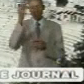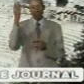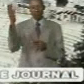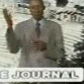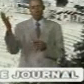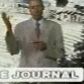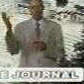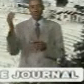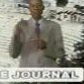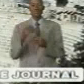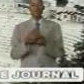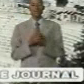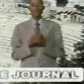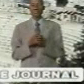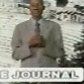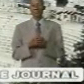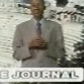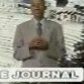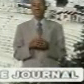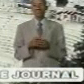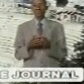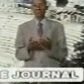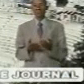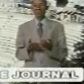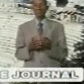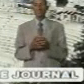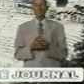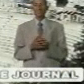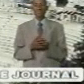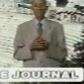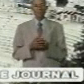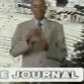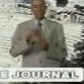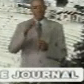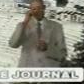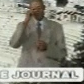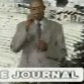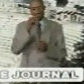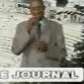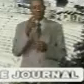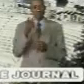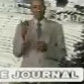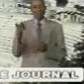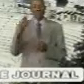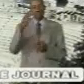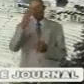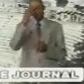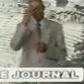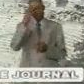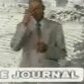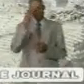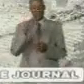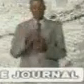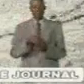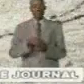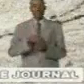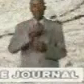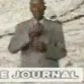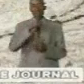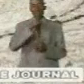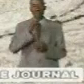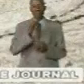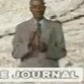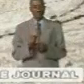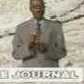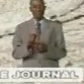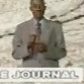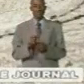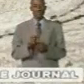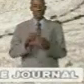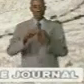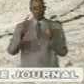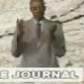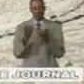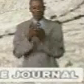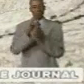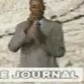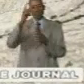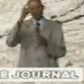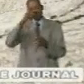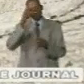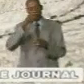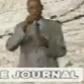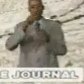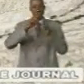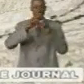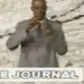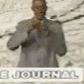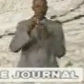démocratie, la philosophie et le théâtre. Aussi, on lui doit l'invention des Jeux Olympiques. Au XIXe siècle, avec l'aide de la